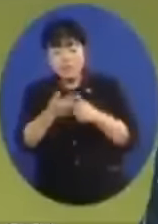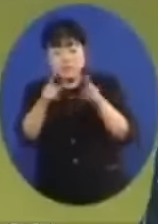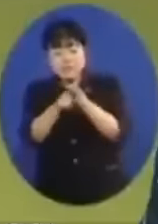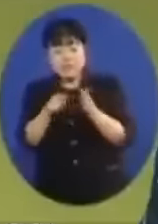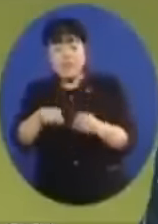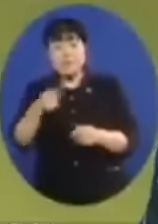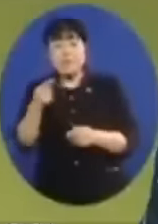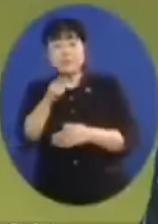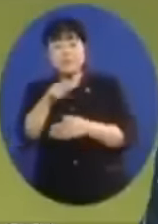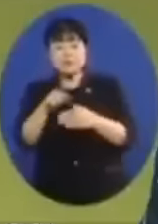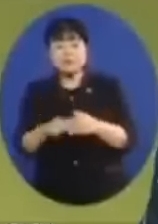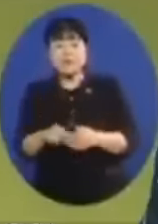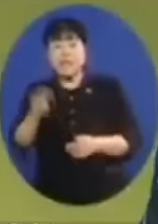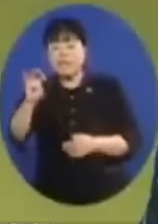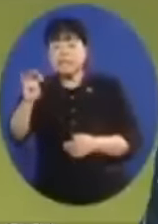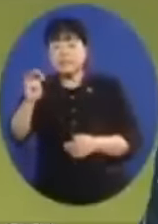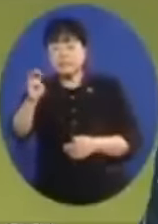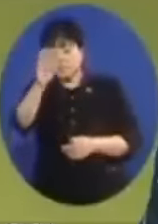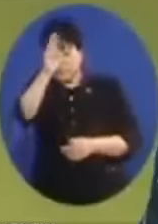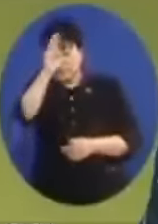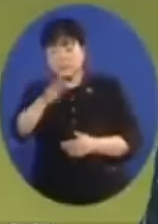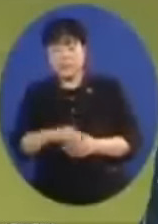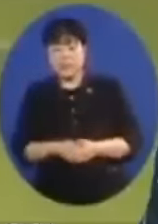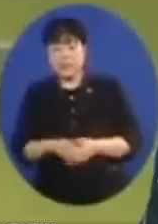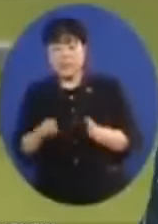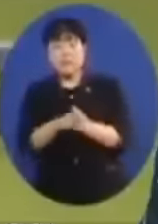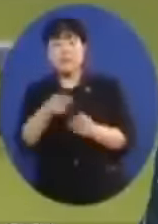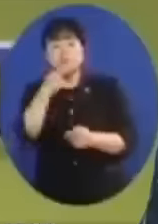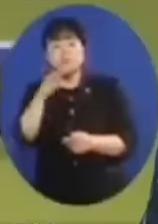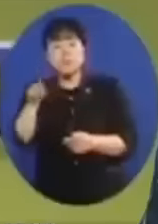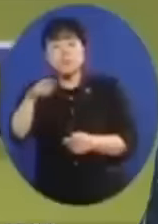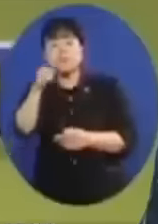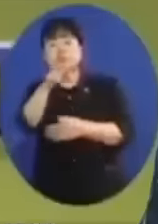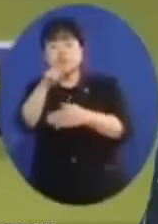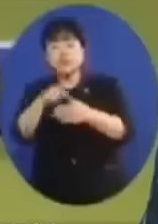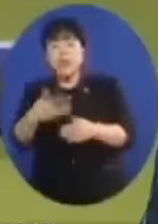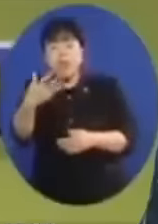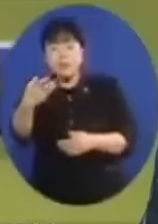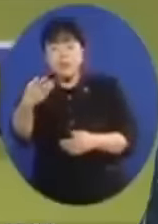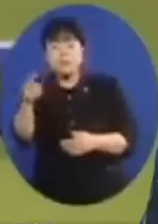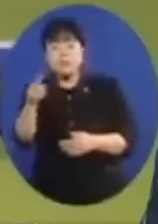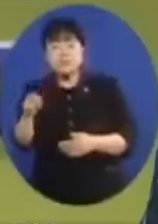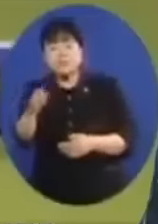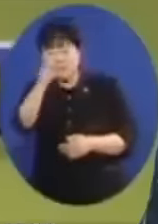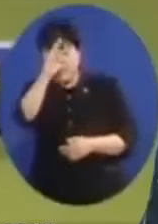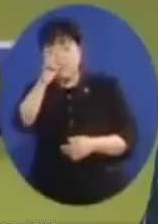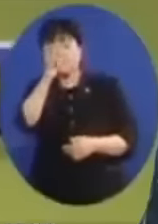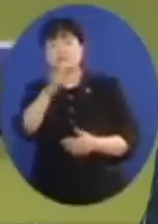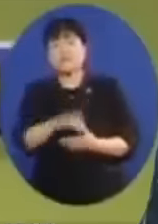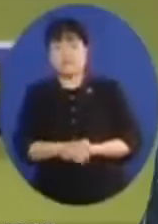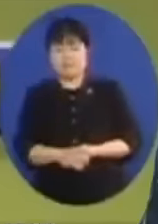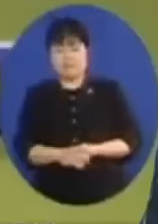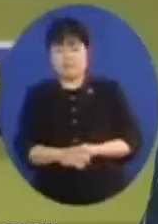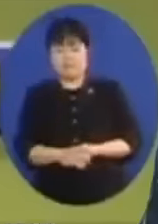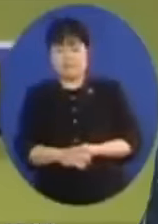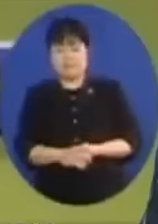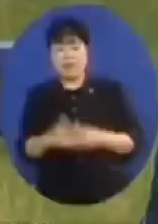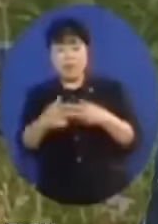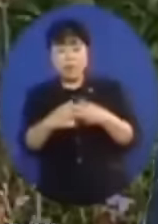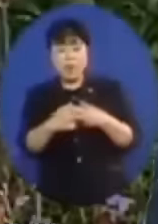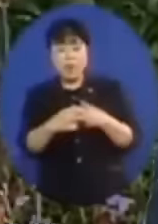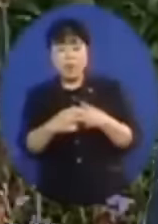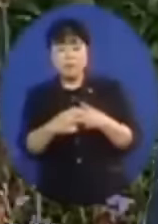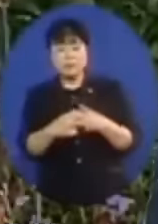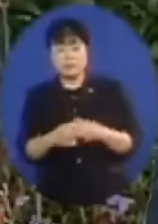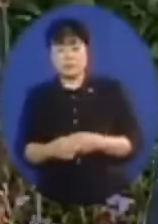중에 40%가 병자였고 불신자는 100명 중에 80%가 병자였습니다. 병원